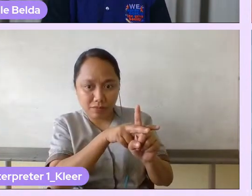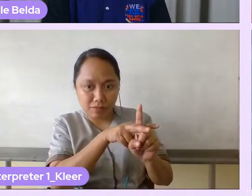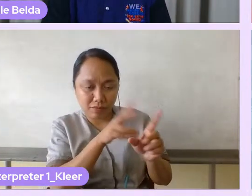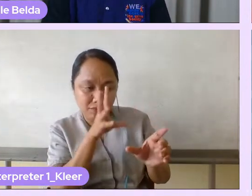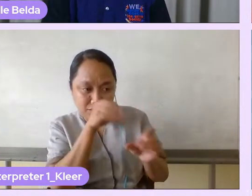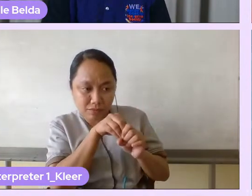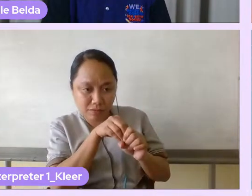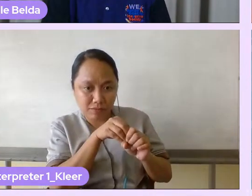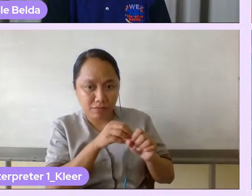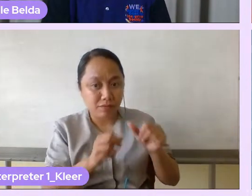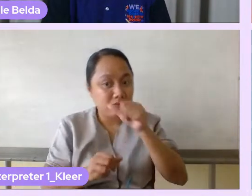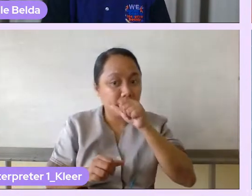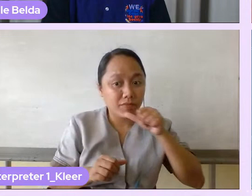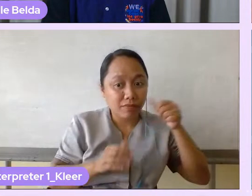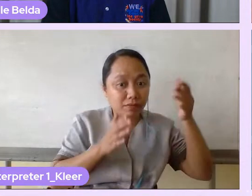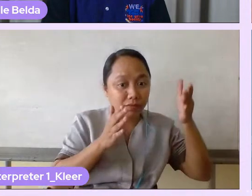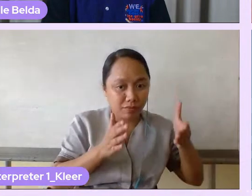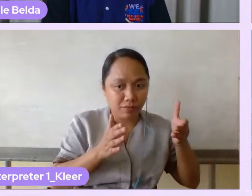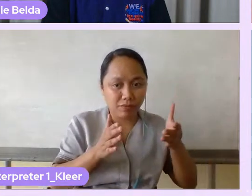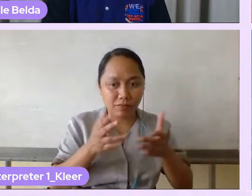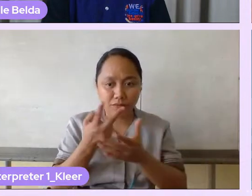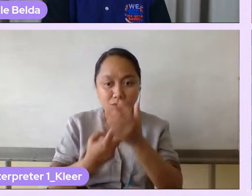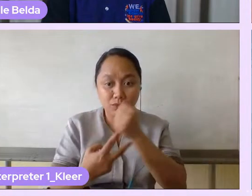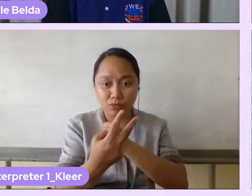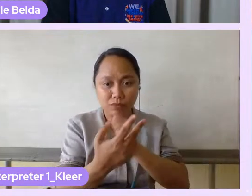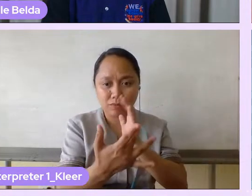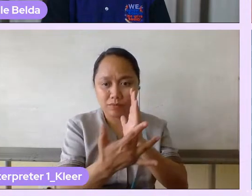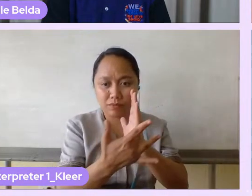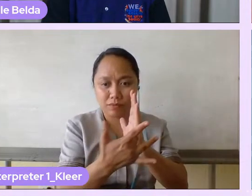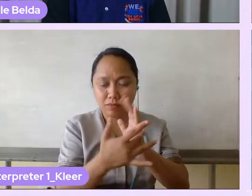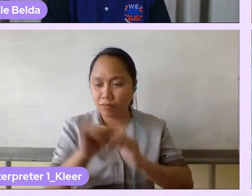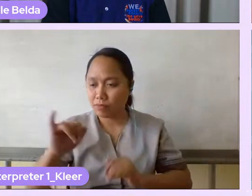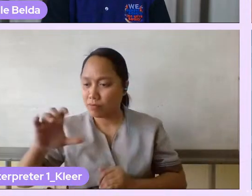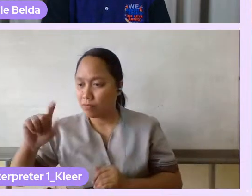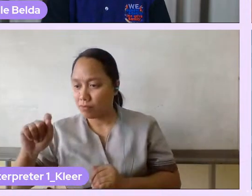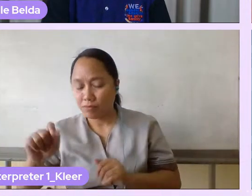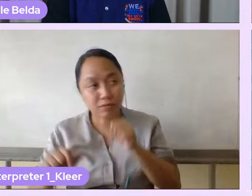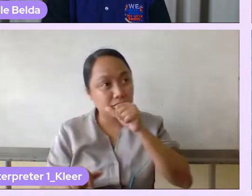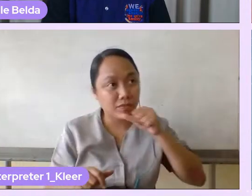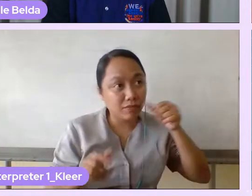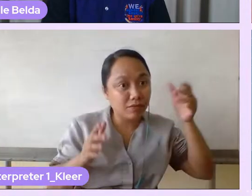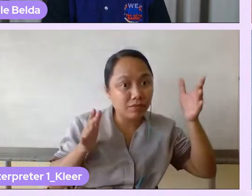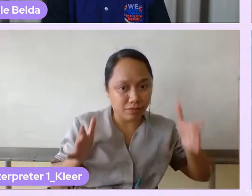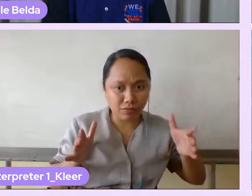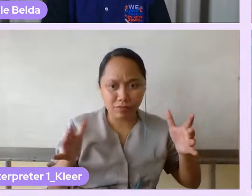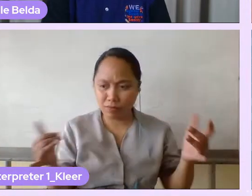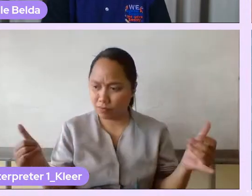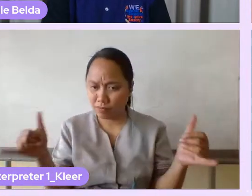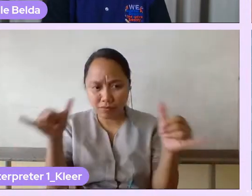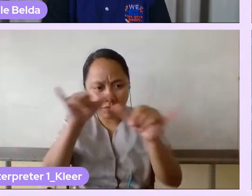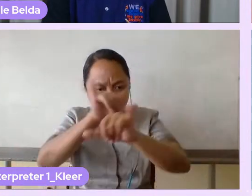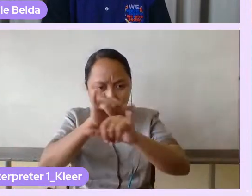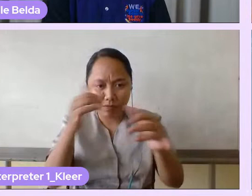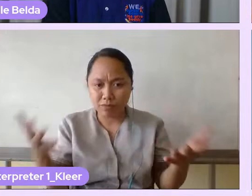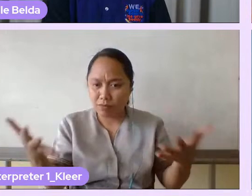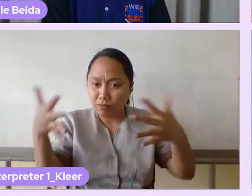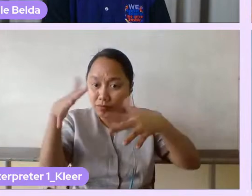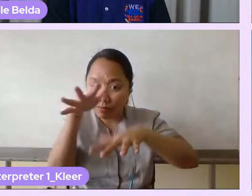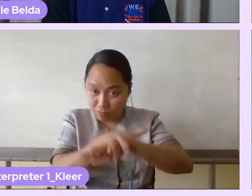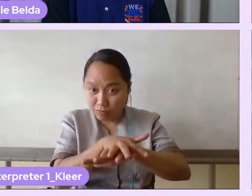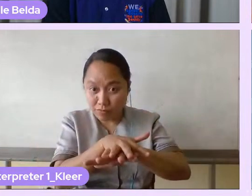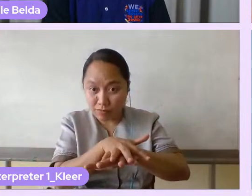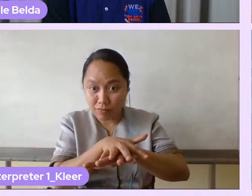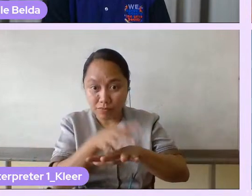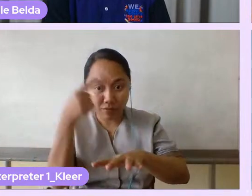both technologies para mas ma-enhance yung ating agriculture and of course yung